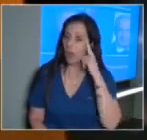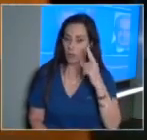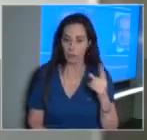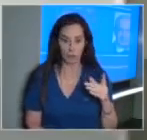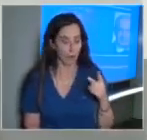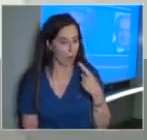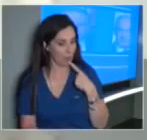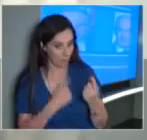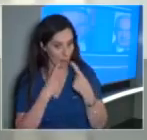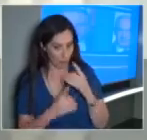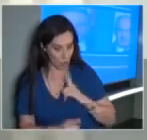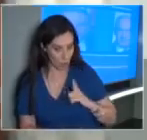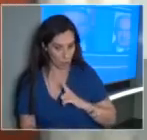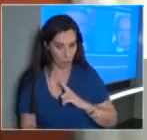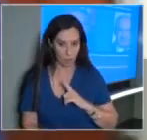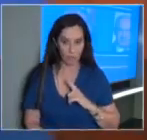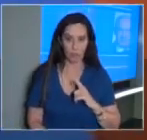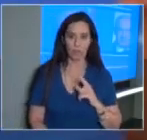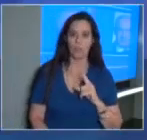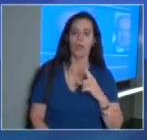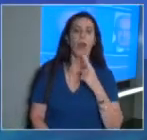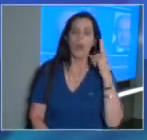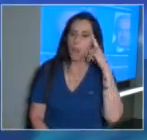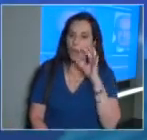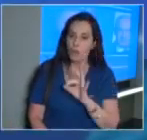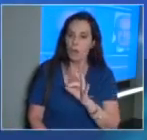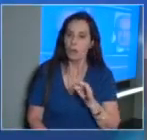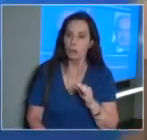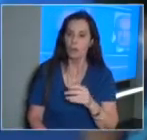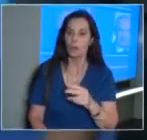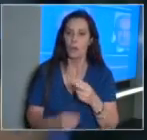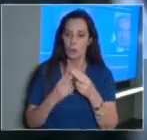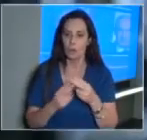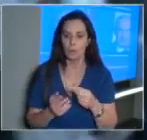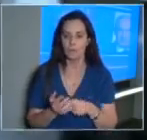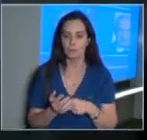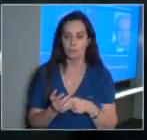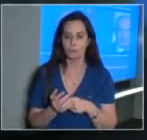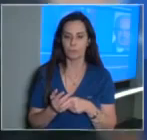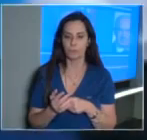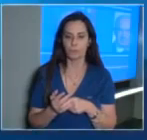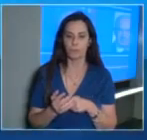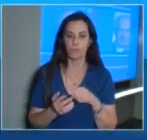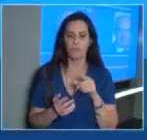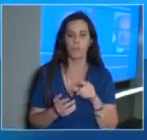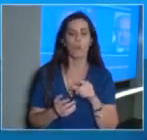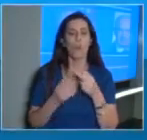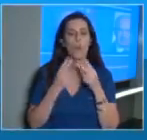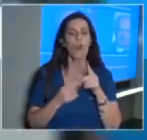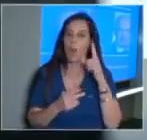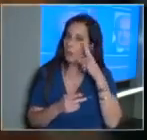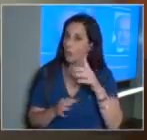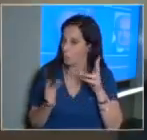לגיטימית. צייצת, דיברת איתו גם באופן ישיר. לא, צייצתי. עמדתך לגיטימית. הוא ענה לי, לכן אני גם יודע שהוא כנראה שמע וקרא וראה.